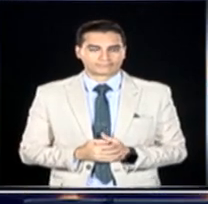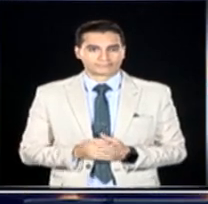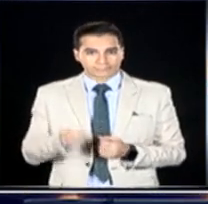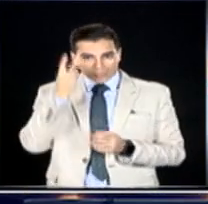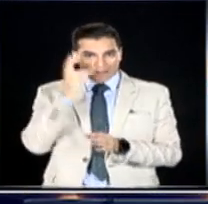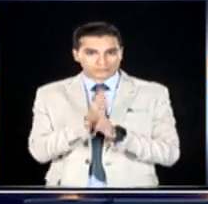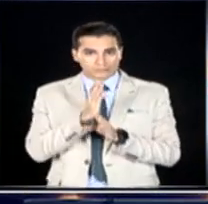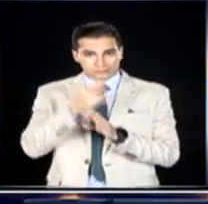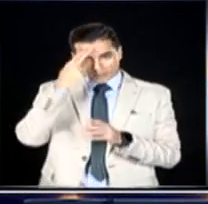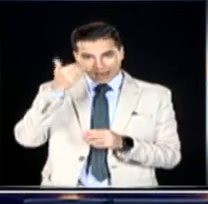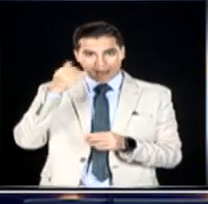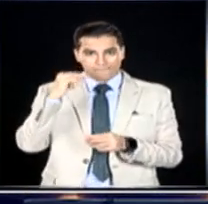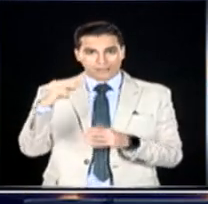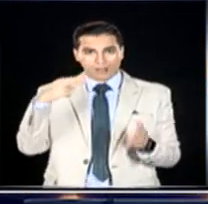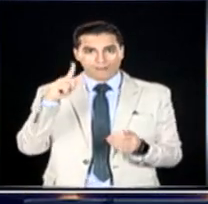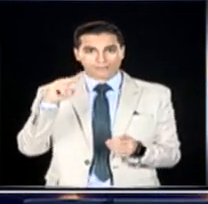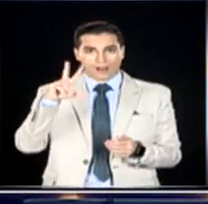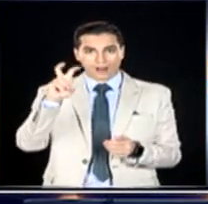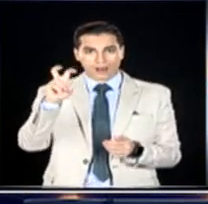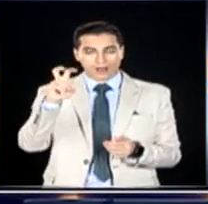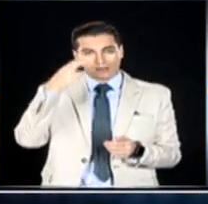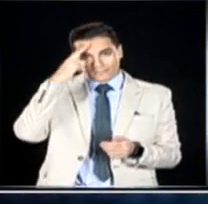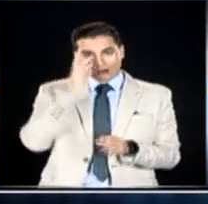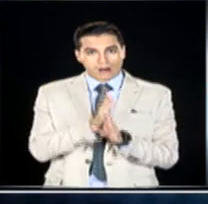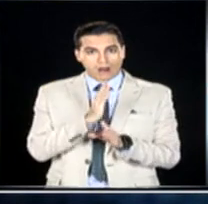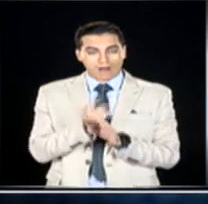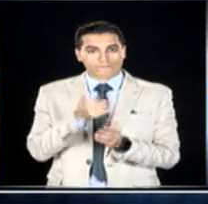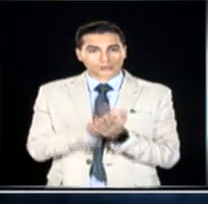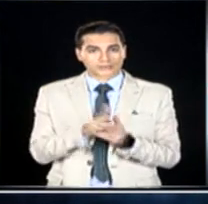تأليف أحمد عبد الله ومن إخراج مين بقى؟ الفرصة الثالثة.